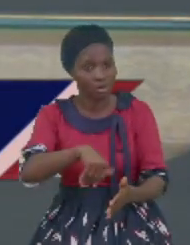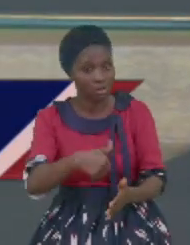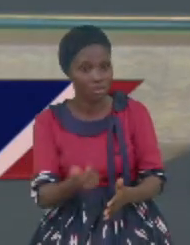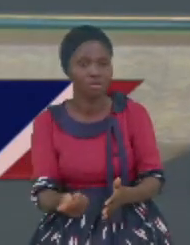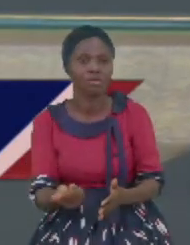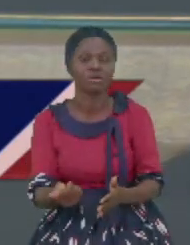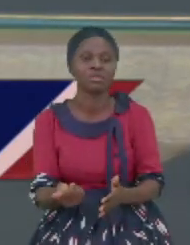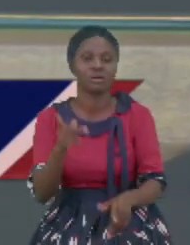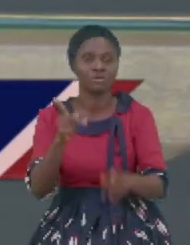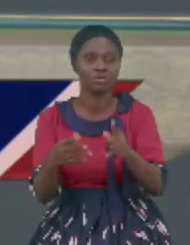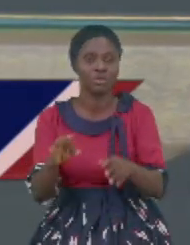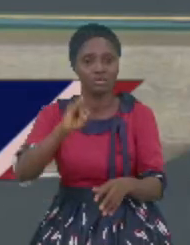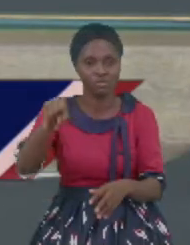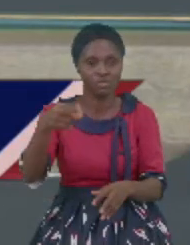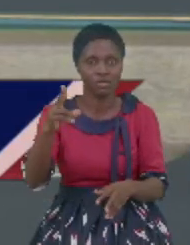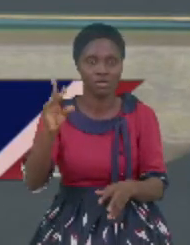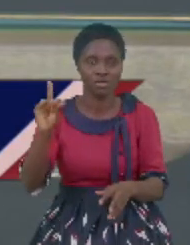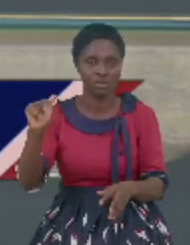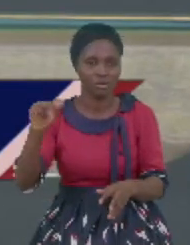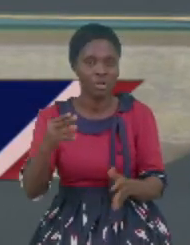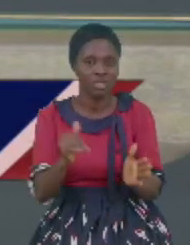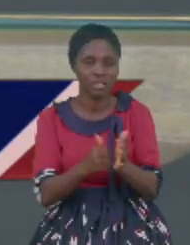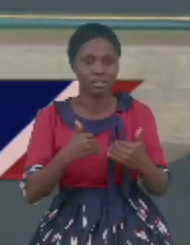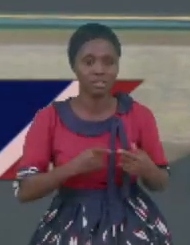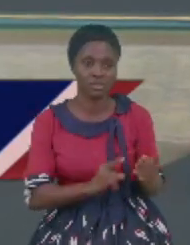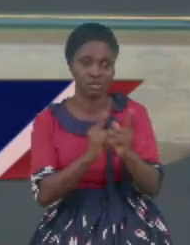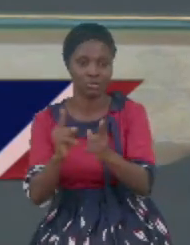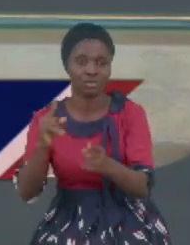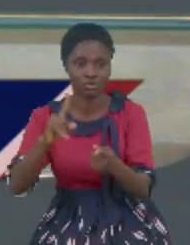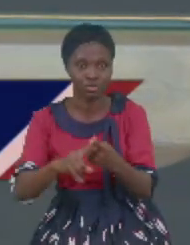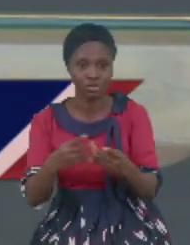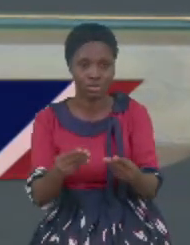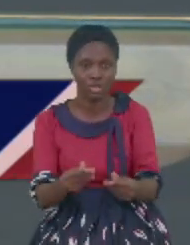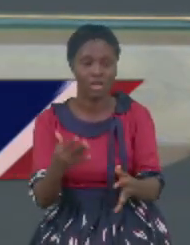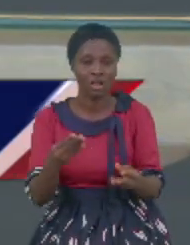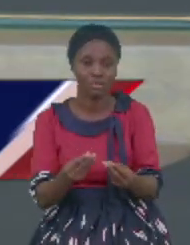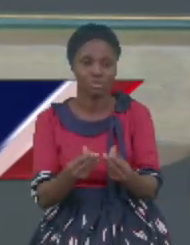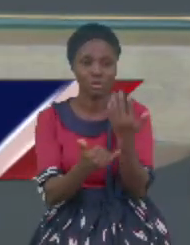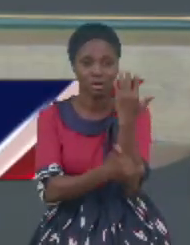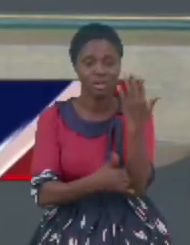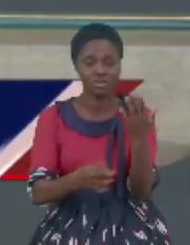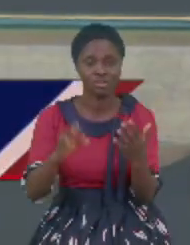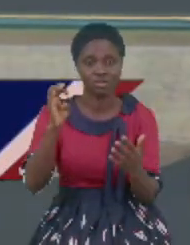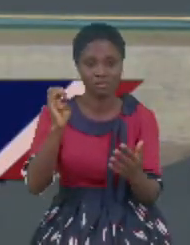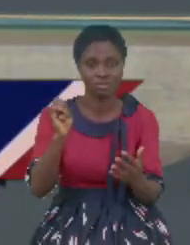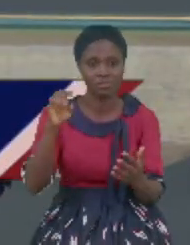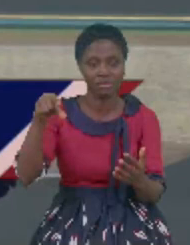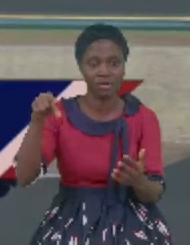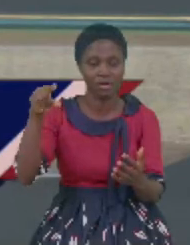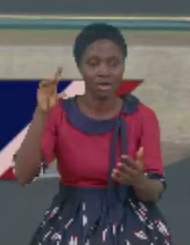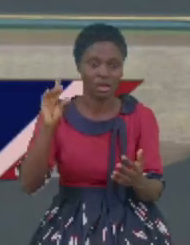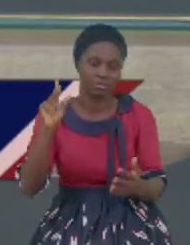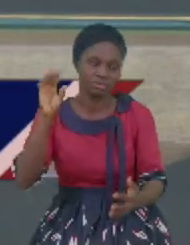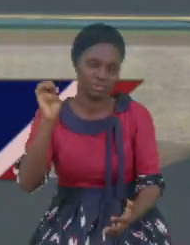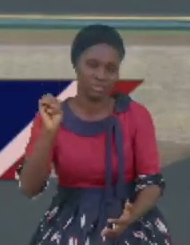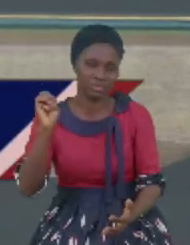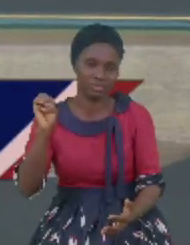tous ceux qui sont venus au pays d'Égypte pour y demeurer sauront si